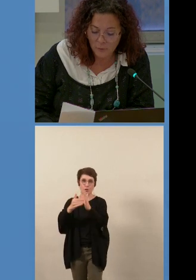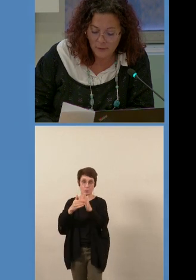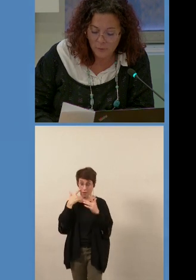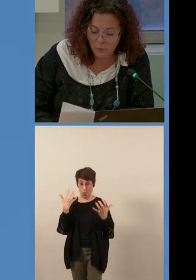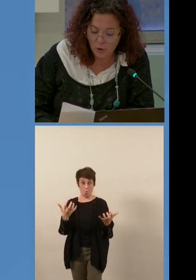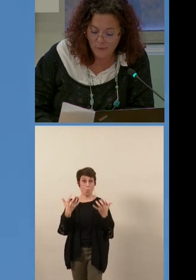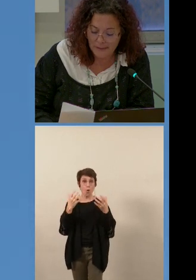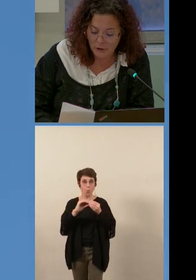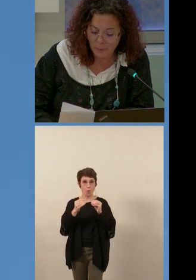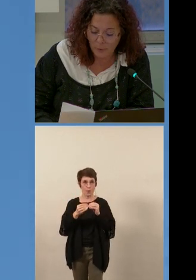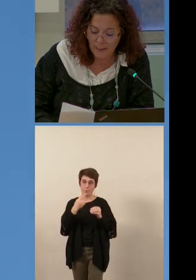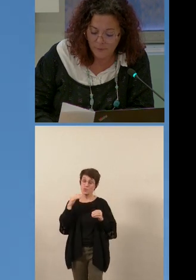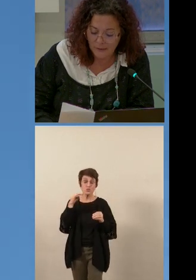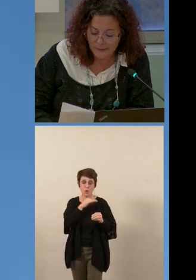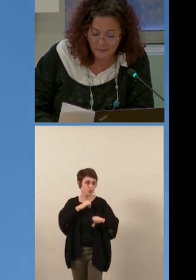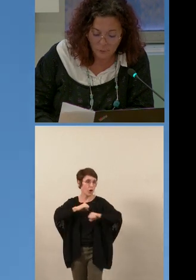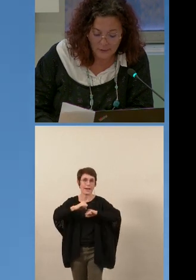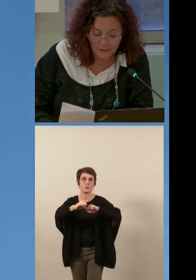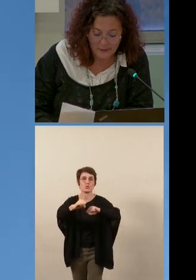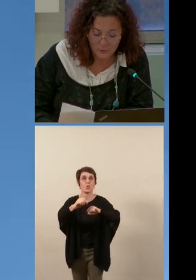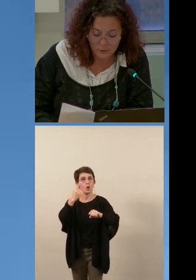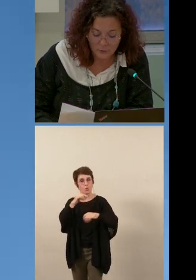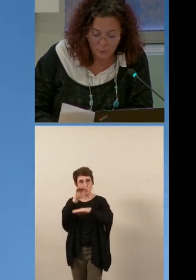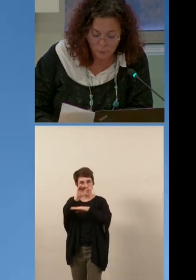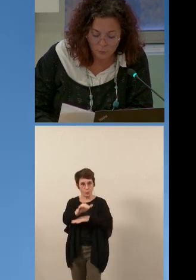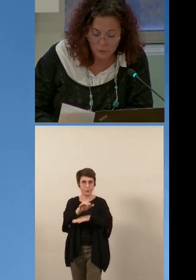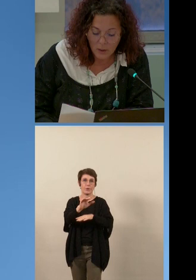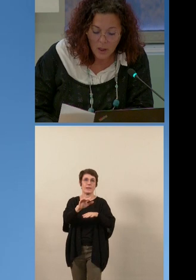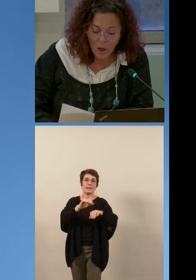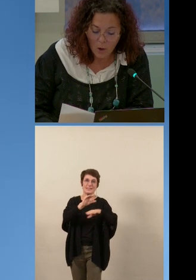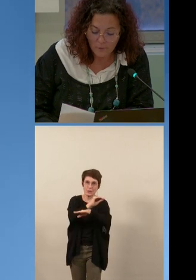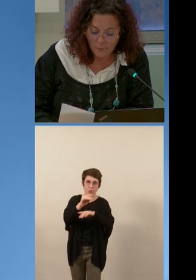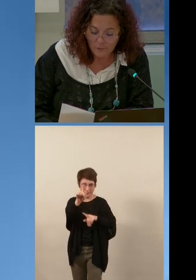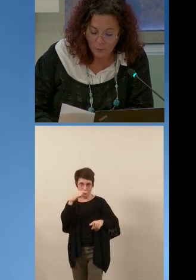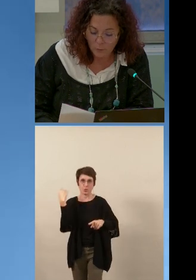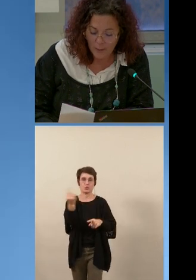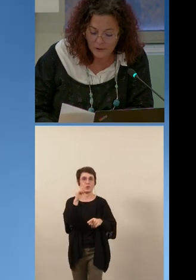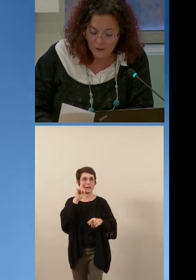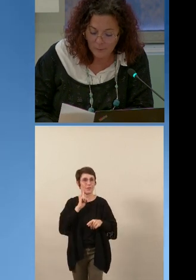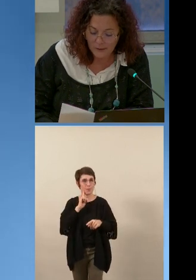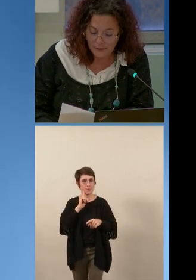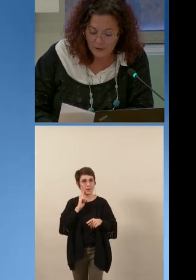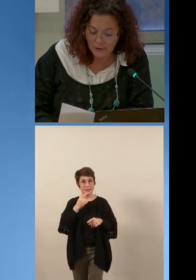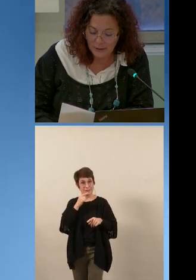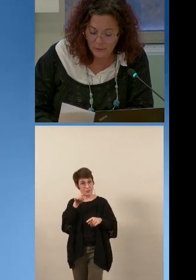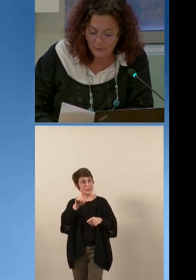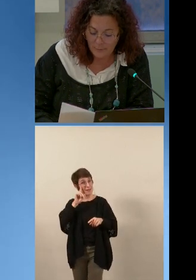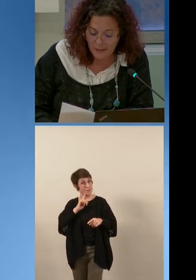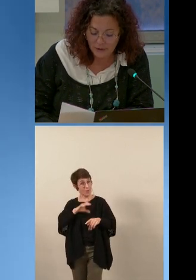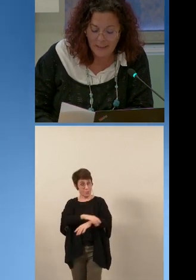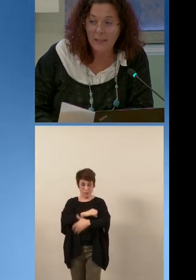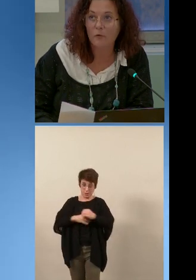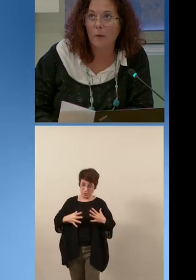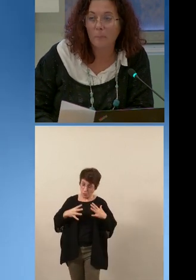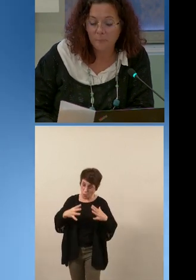et souigne l'urgence d'agir pour garantir la sécurité et la justice pour toutes en respectant le courage qu'implique chaque démarche